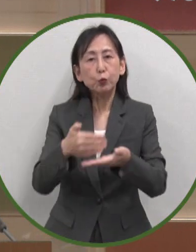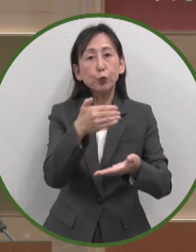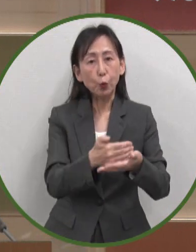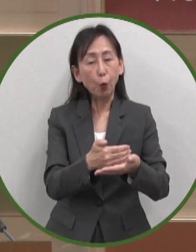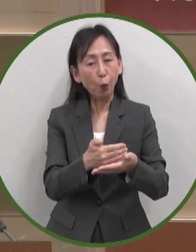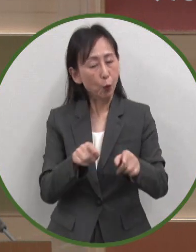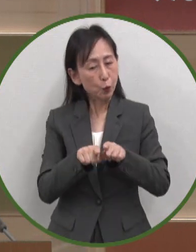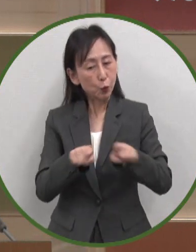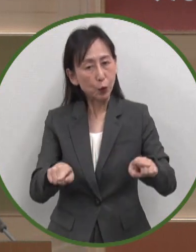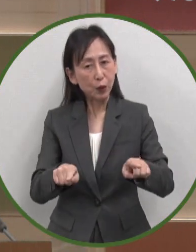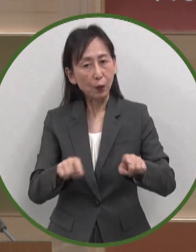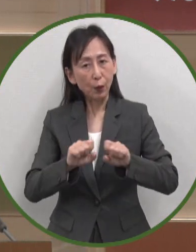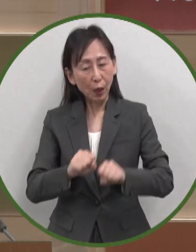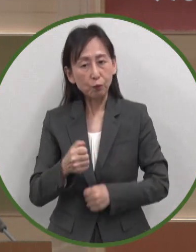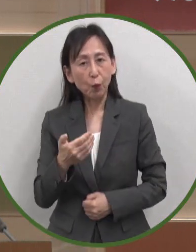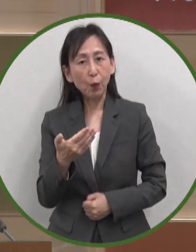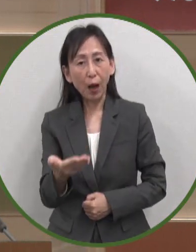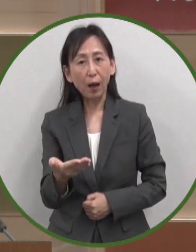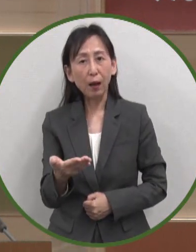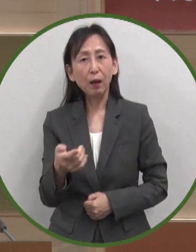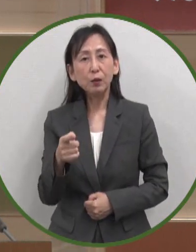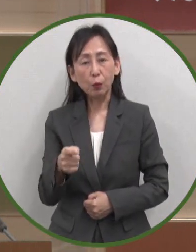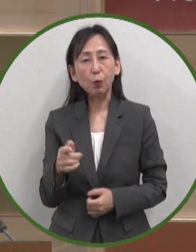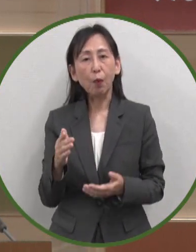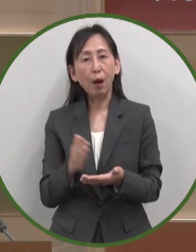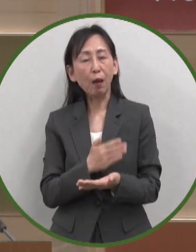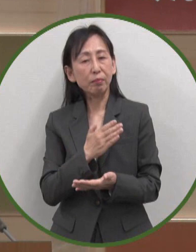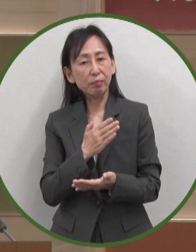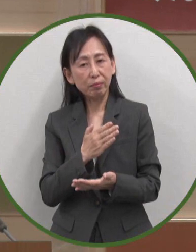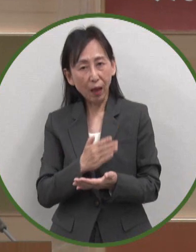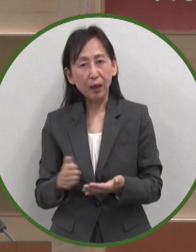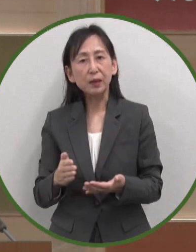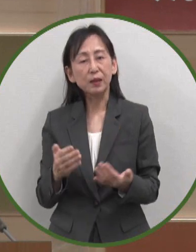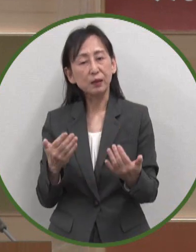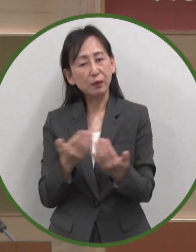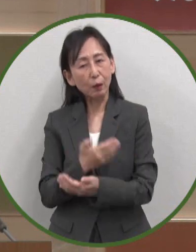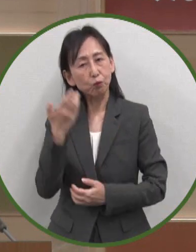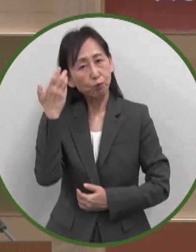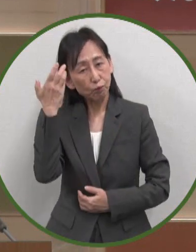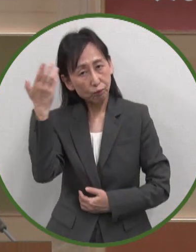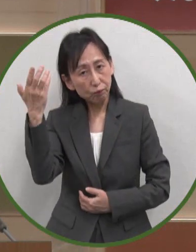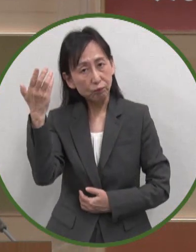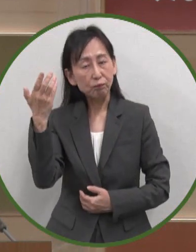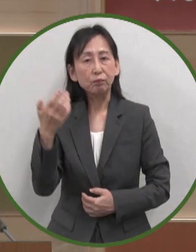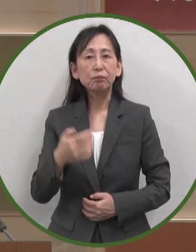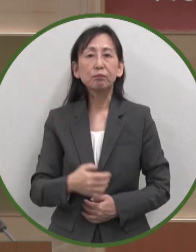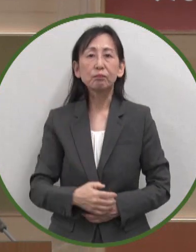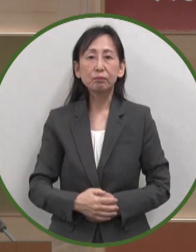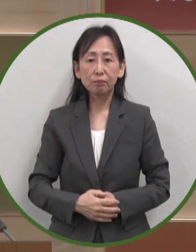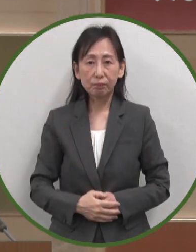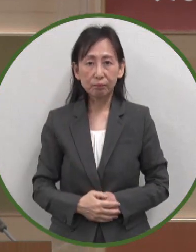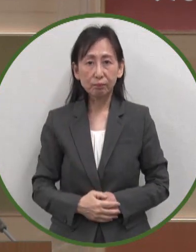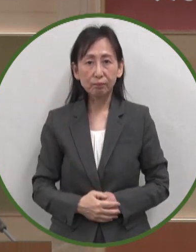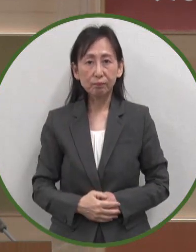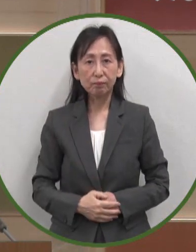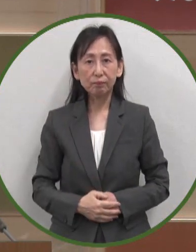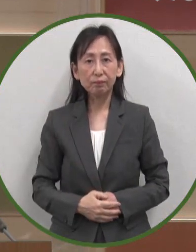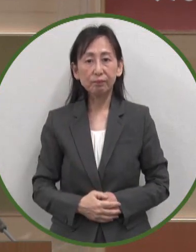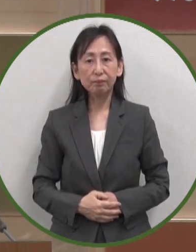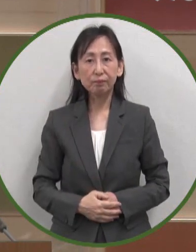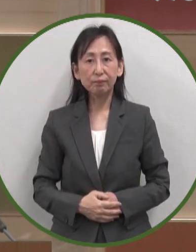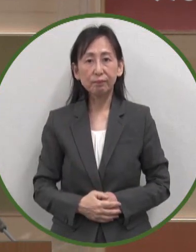い措置を取るのか、まあ、そういったような判断になってしまうのではないかなというふうに現時点では想定をしています